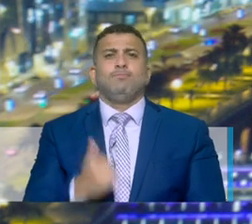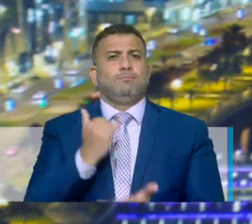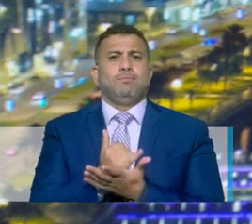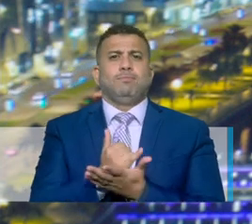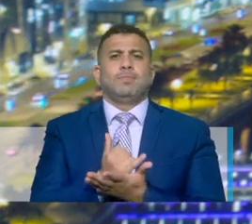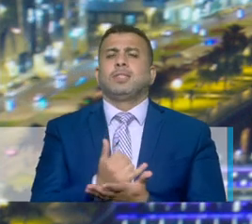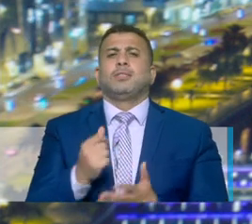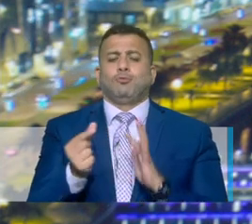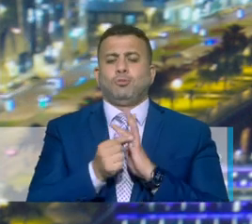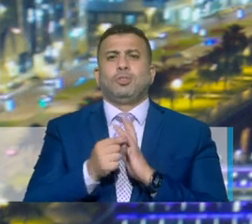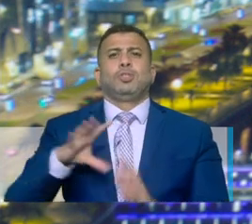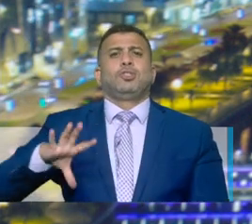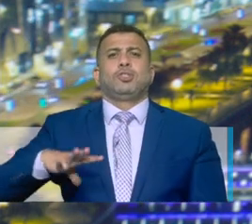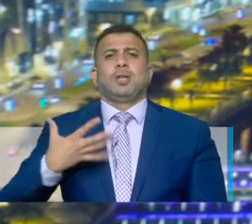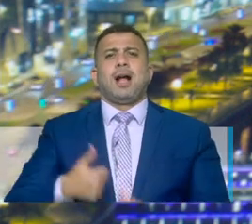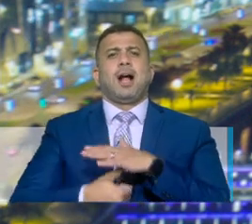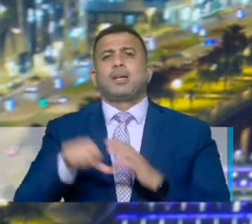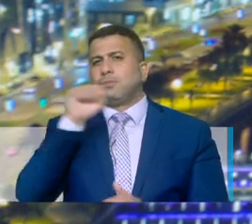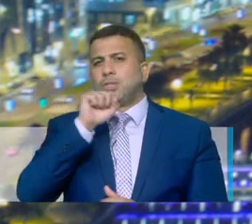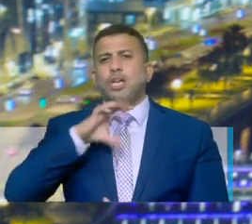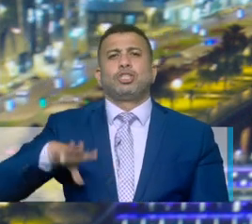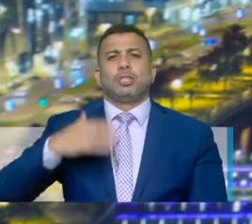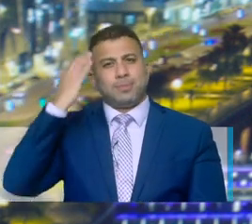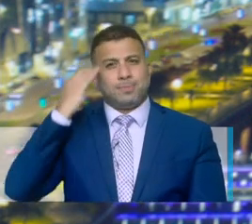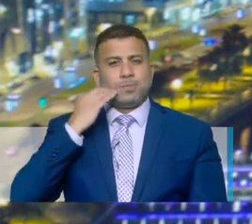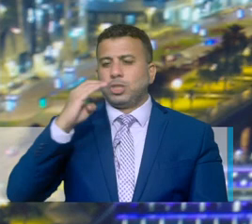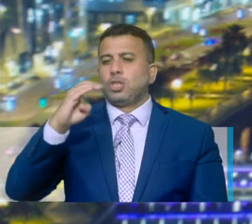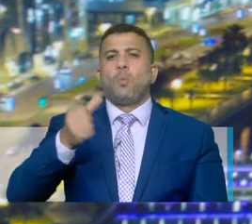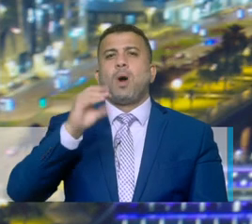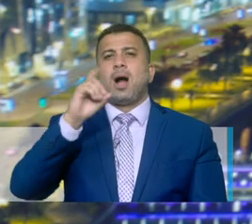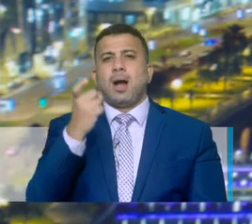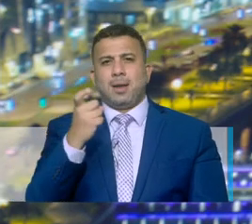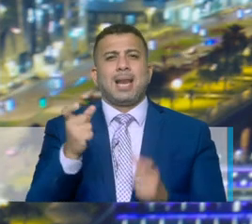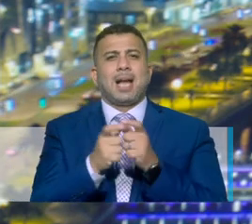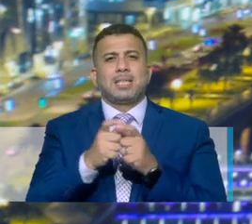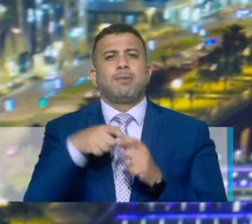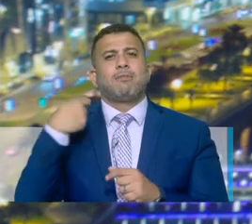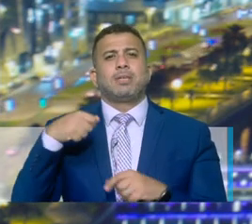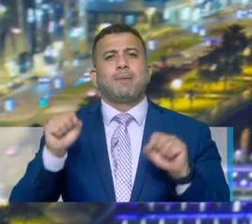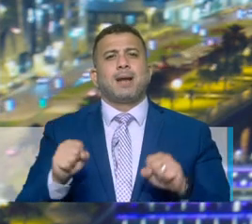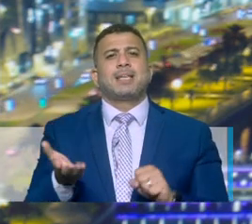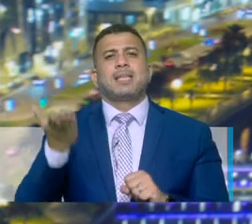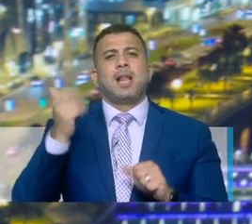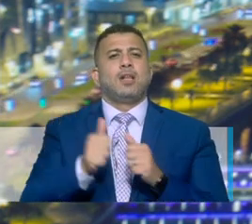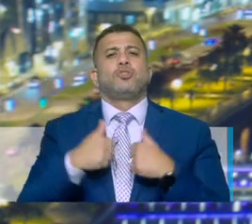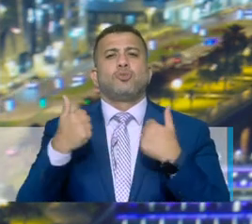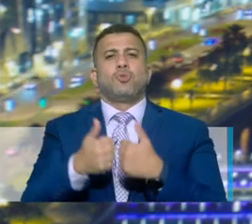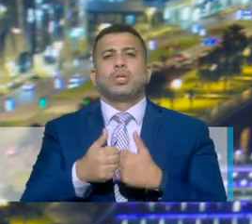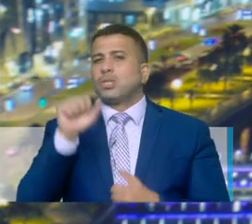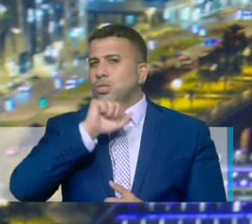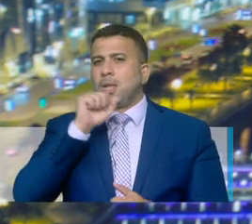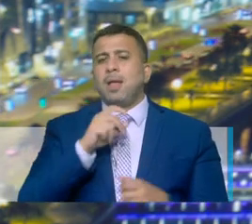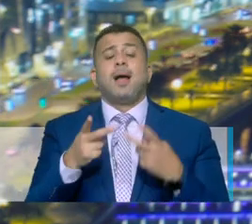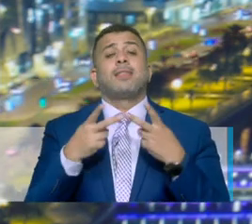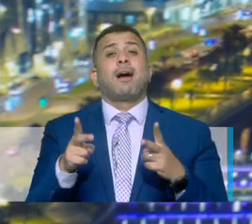تحت رعاية قرينة صاحب السمو حاكم الشارقة سمو الشيخة جواهر بنت محمد القاسمي رئيسة المجلس الأعلى